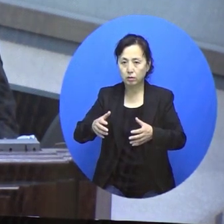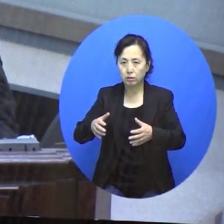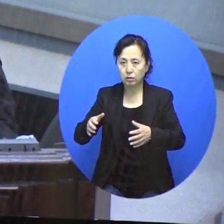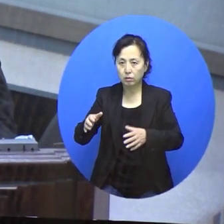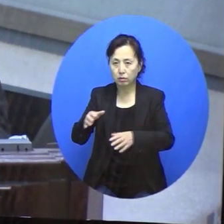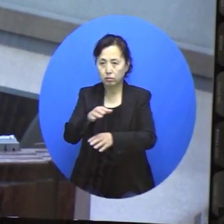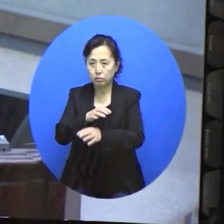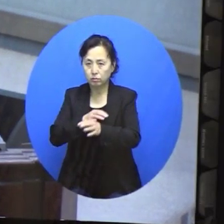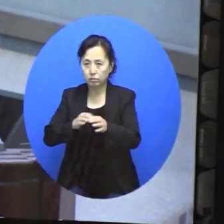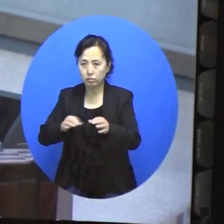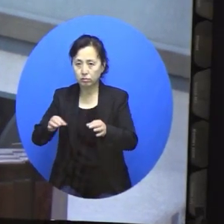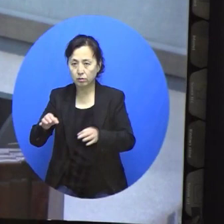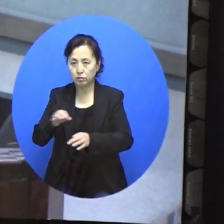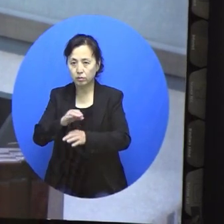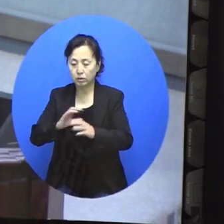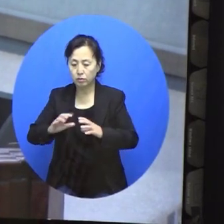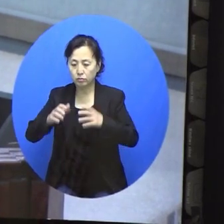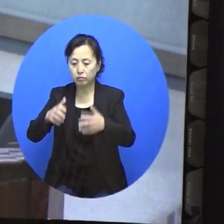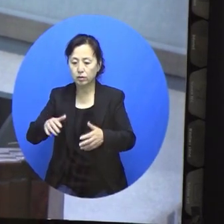65.5%.